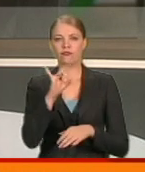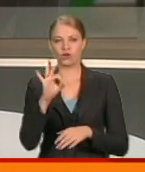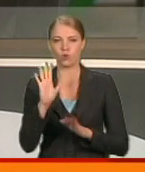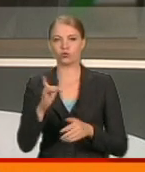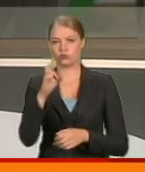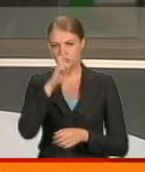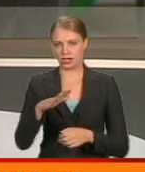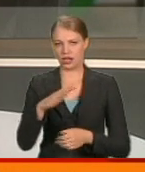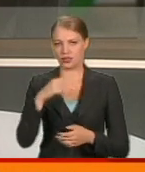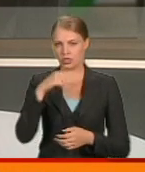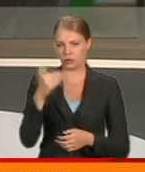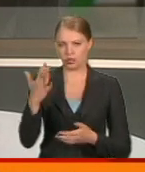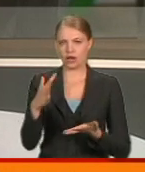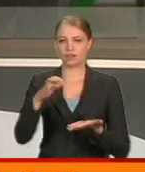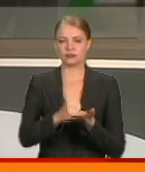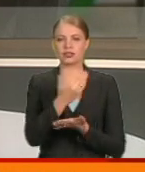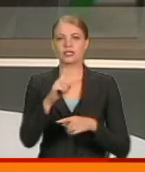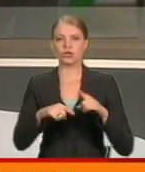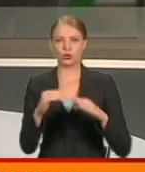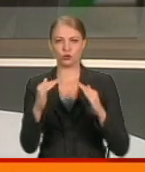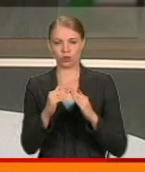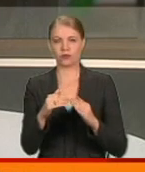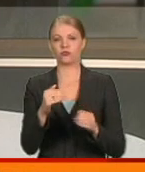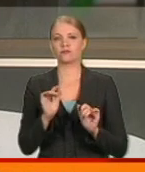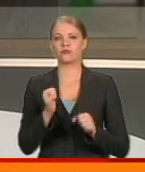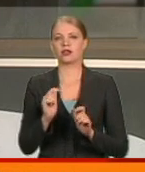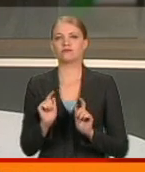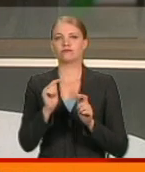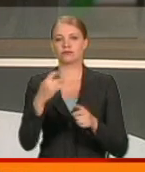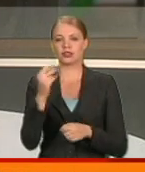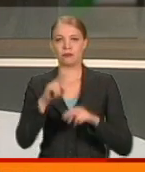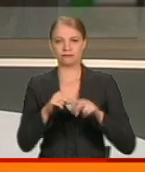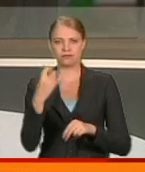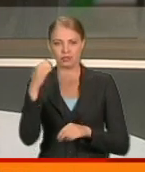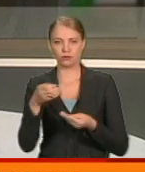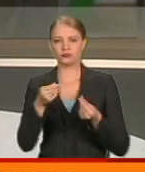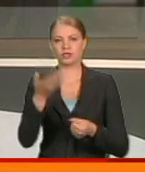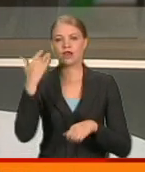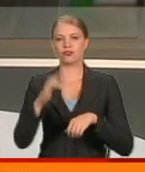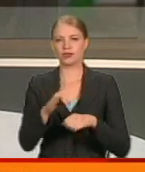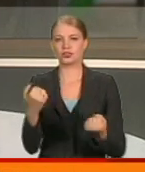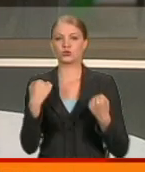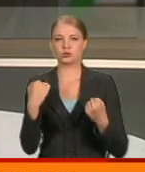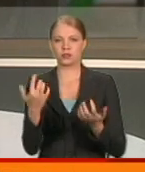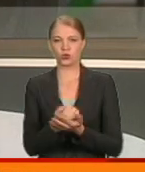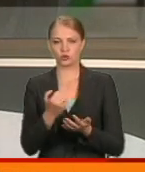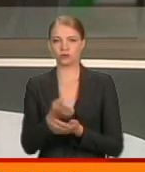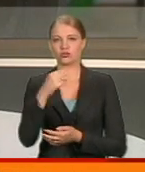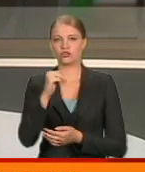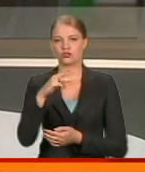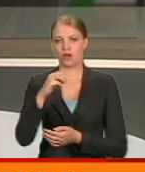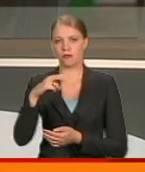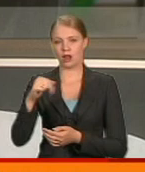будуть з країни-агресорки, яка загарбила її рідну домівку. Налаштувати Ганну на перемогу взялась давня шанувальниця і спортивних успіхів